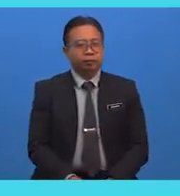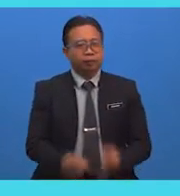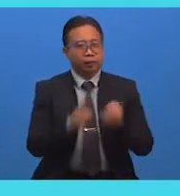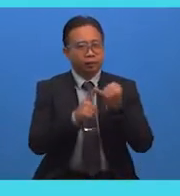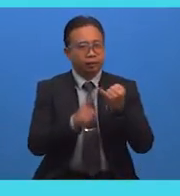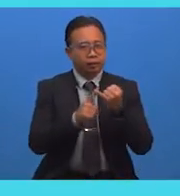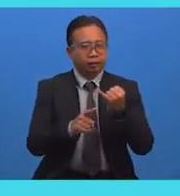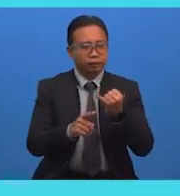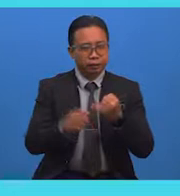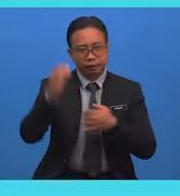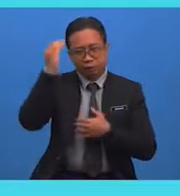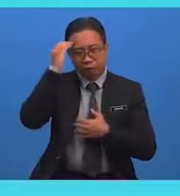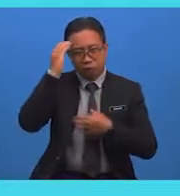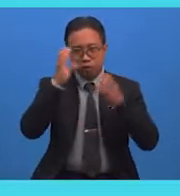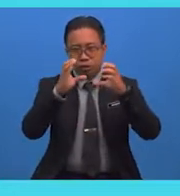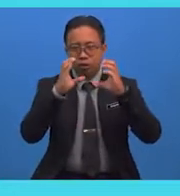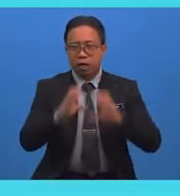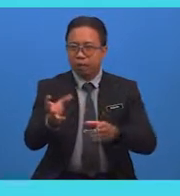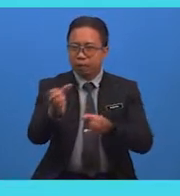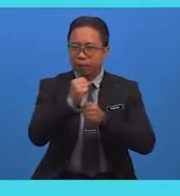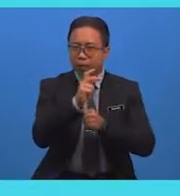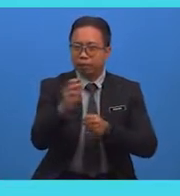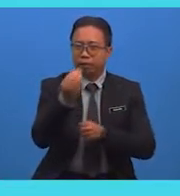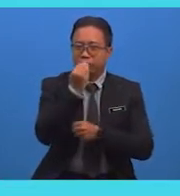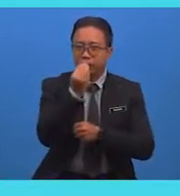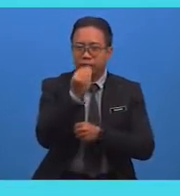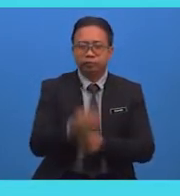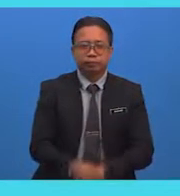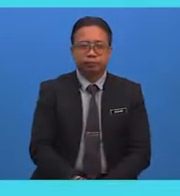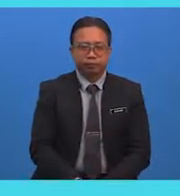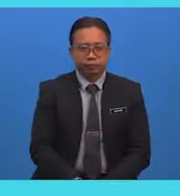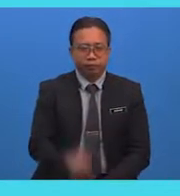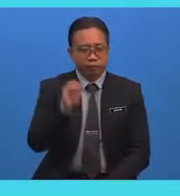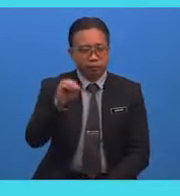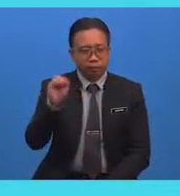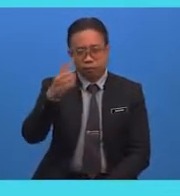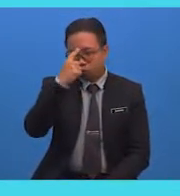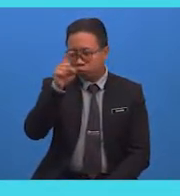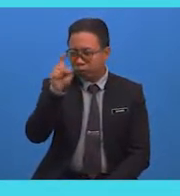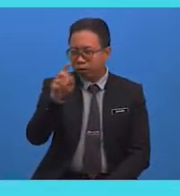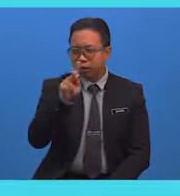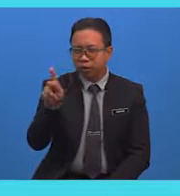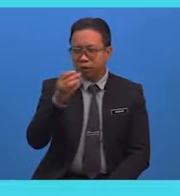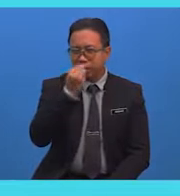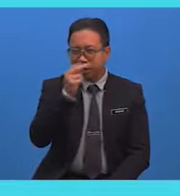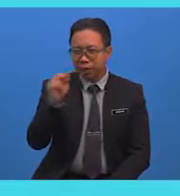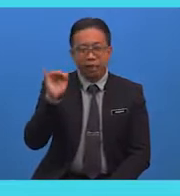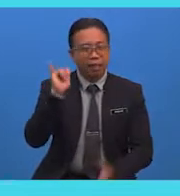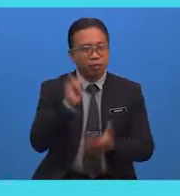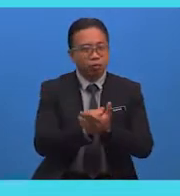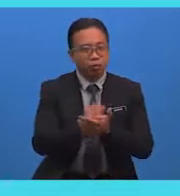pula, mengetahui cara mendapatkan makanan. Murid-murid sekalian, untuk memastikan makanan itu